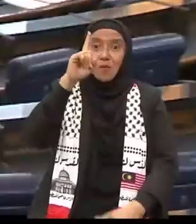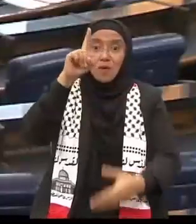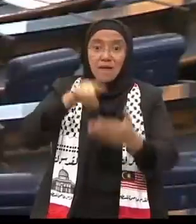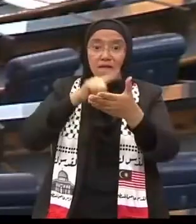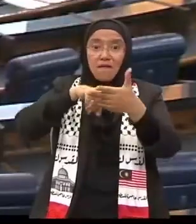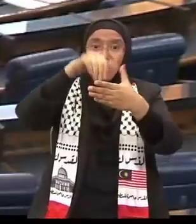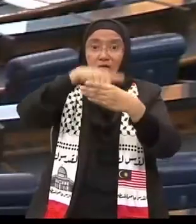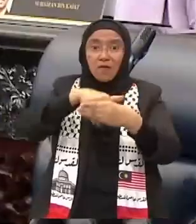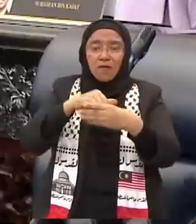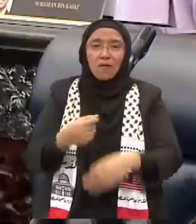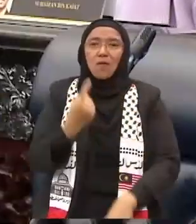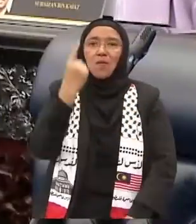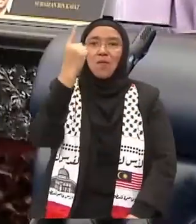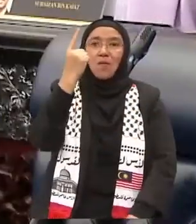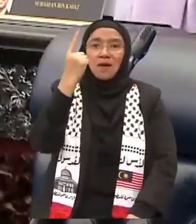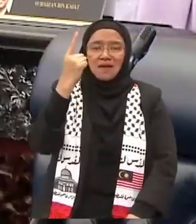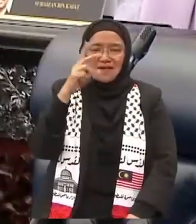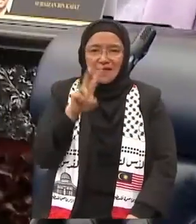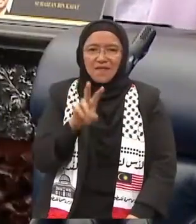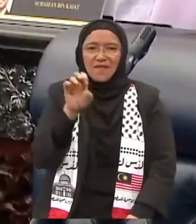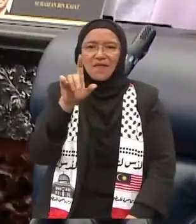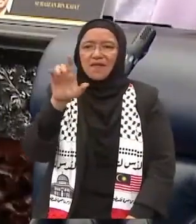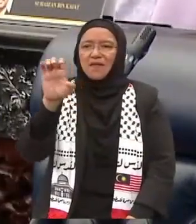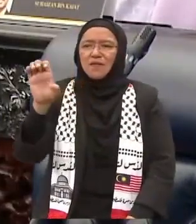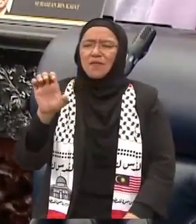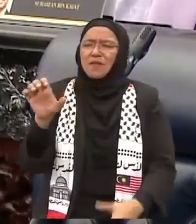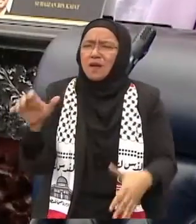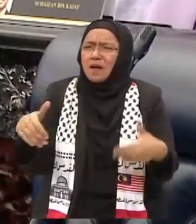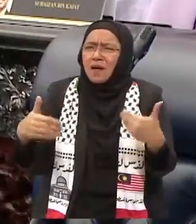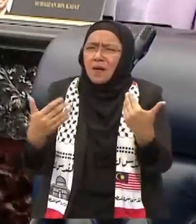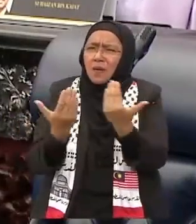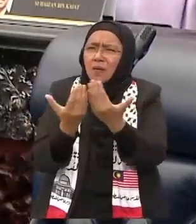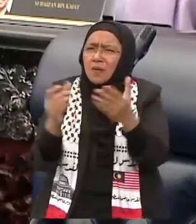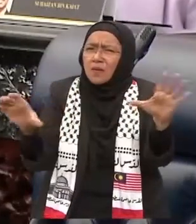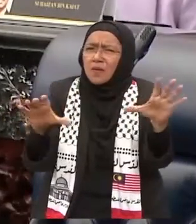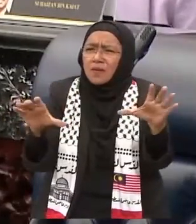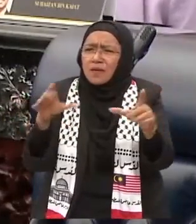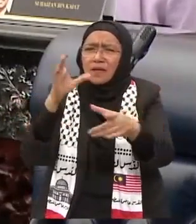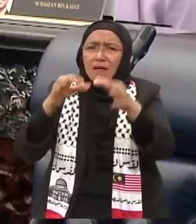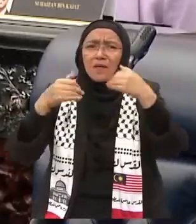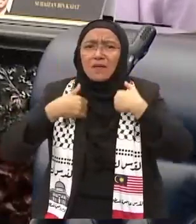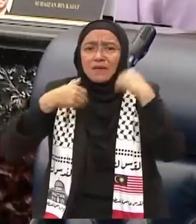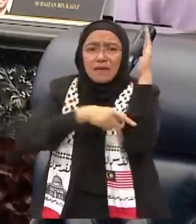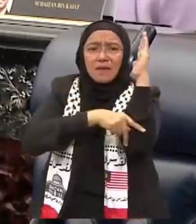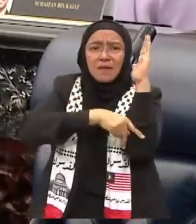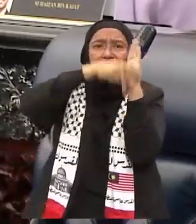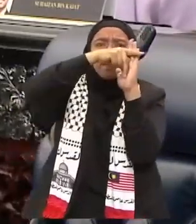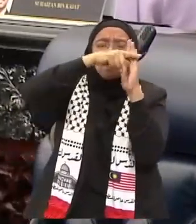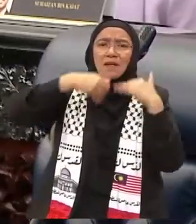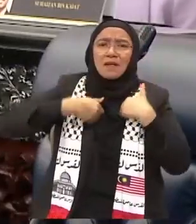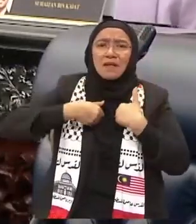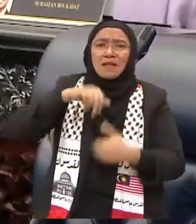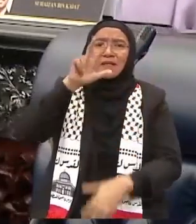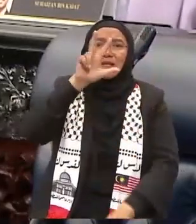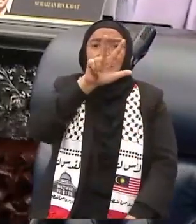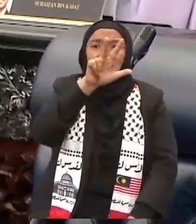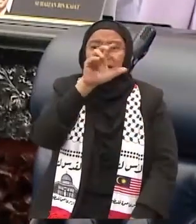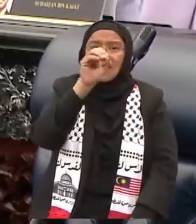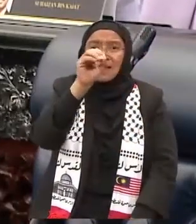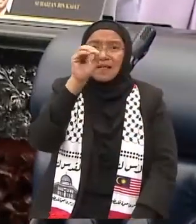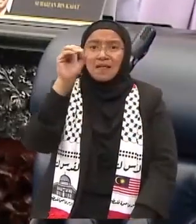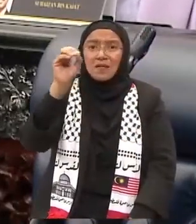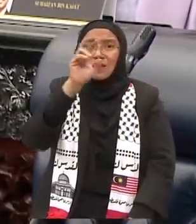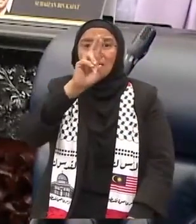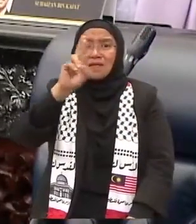dilaksanakan kalau jikalau kita nampak ada parlimen yang mempunyai Rib pengundi ada yang parlimen